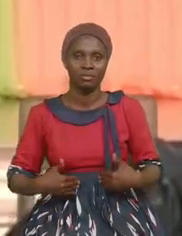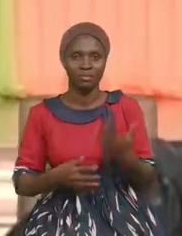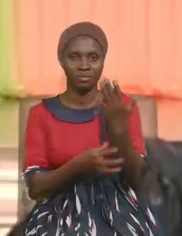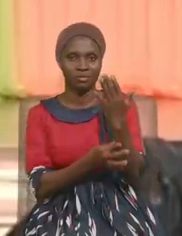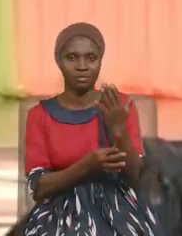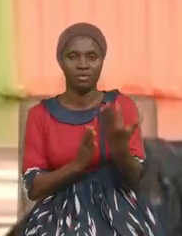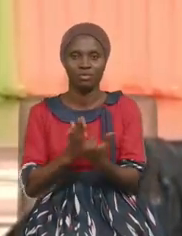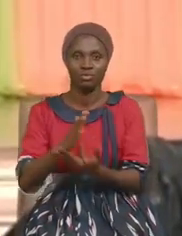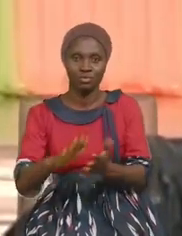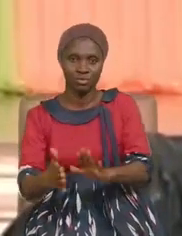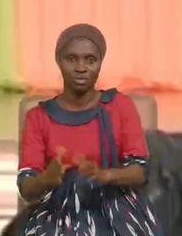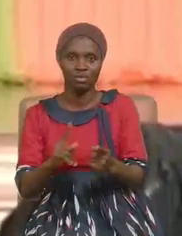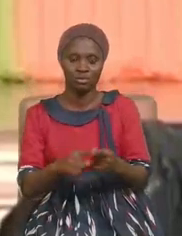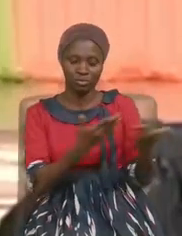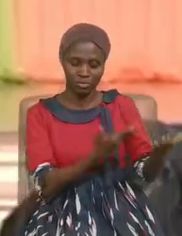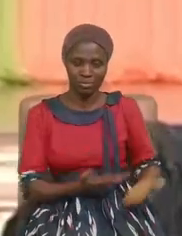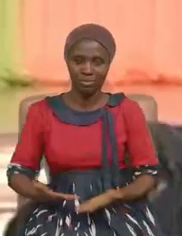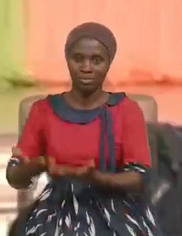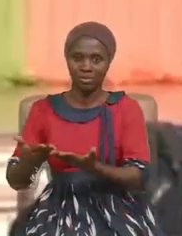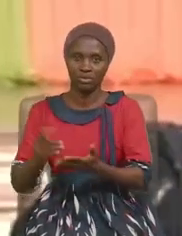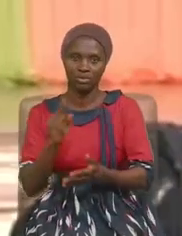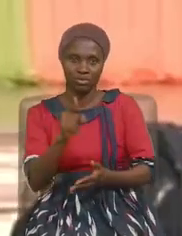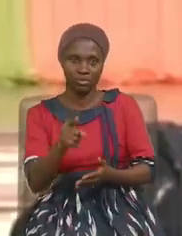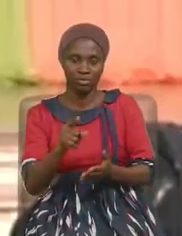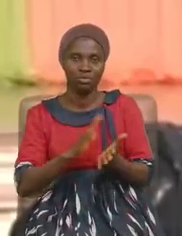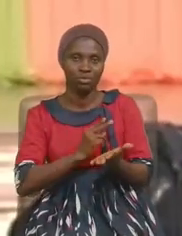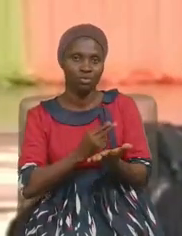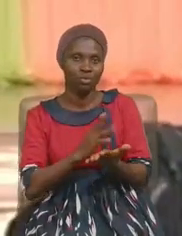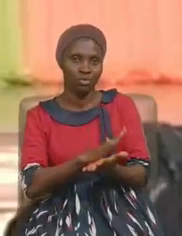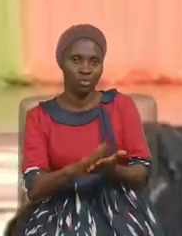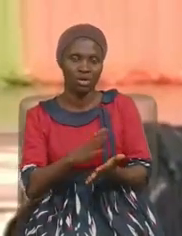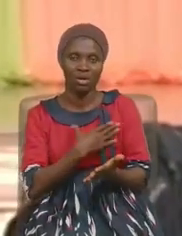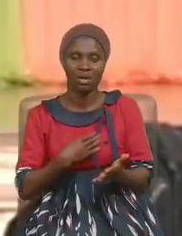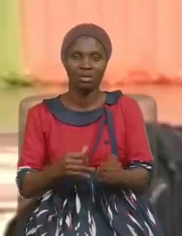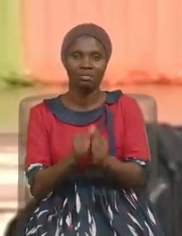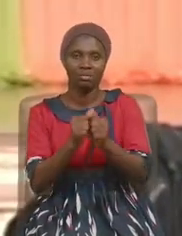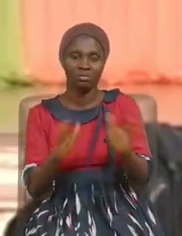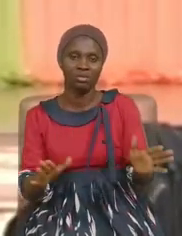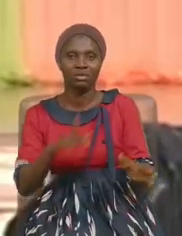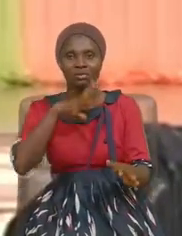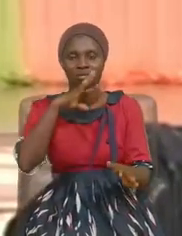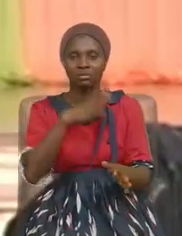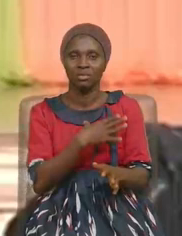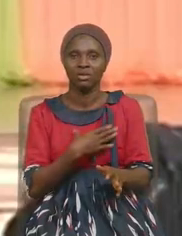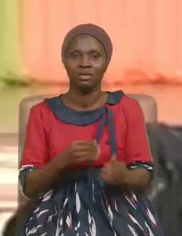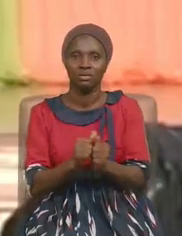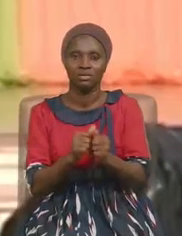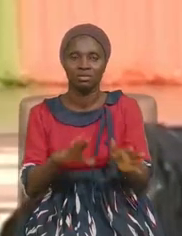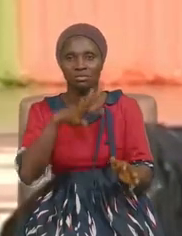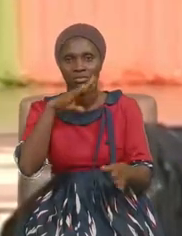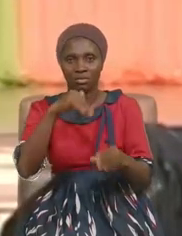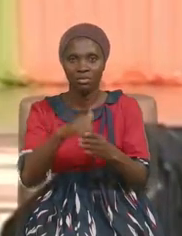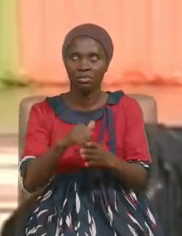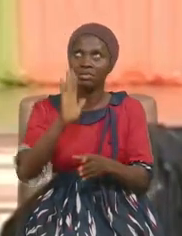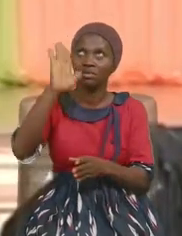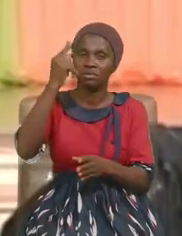pour vous faire paraître devant lui saint, irrépréhensible et sans reproche. Et quelqu'un